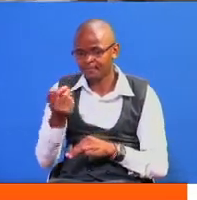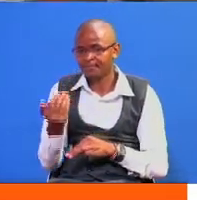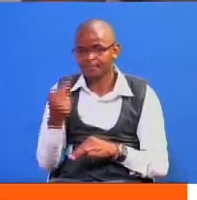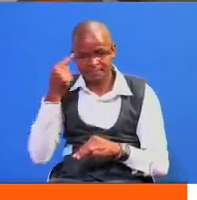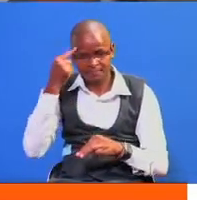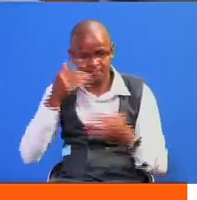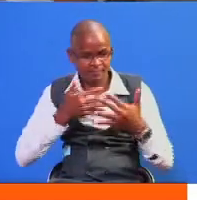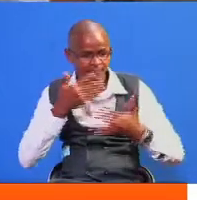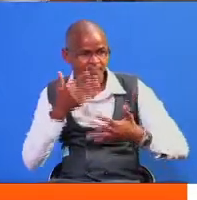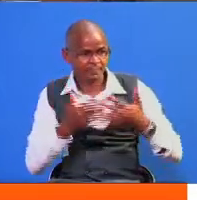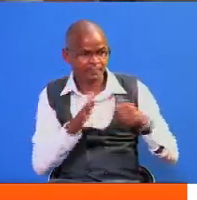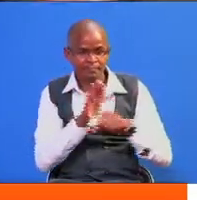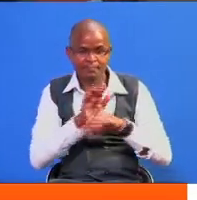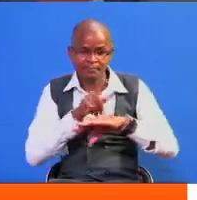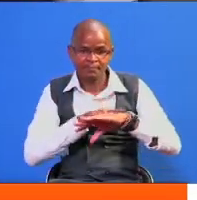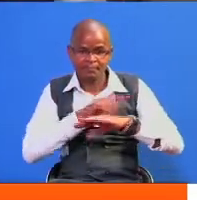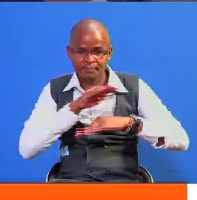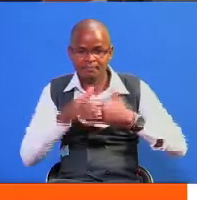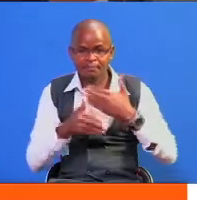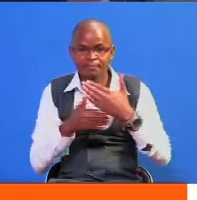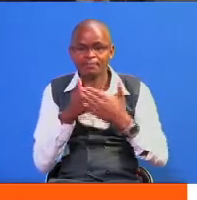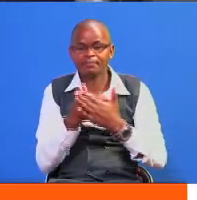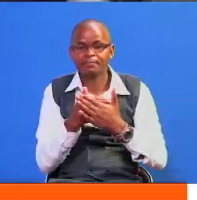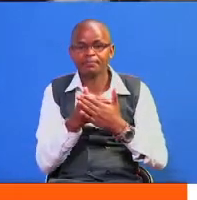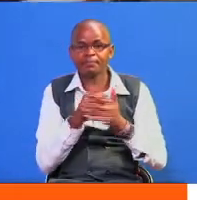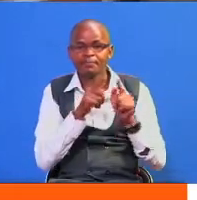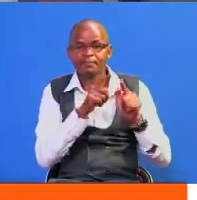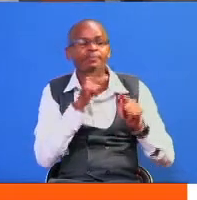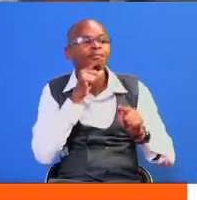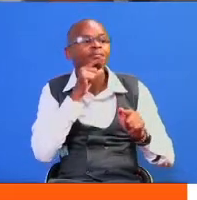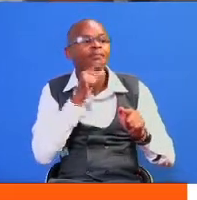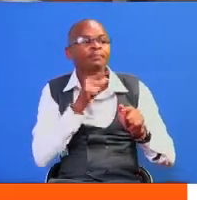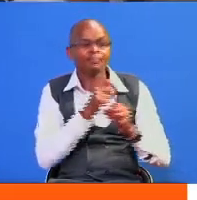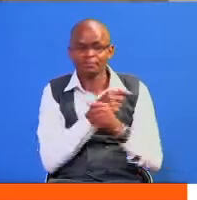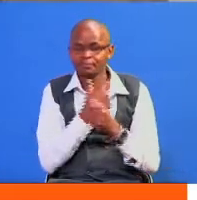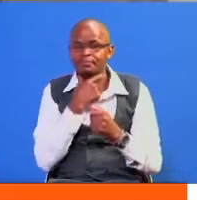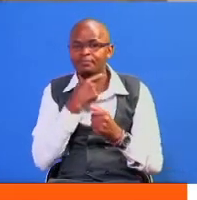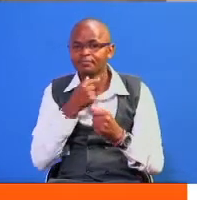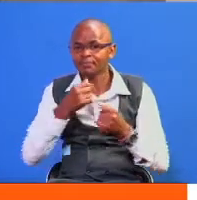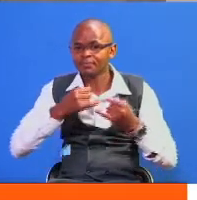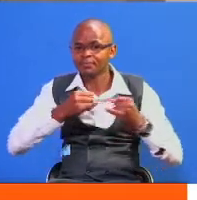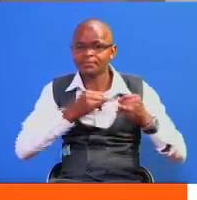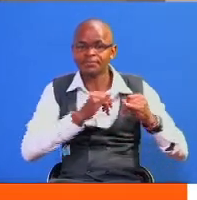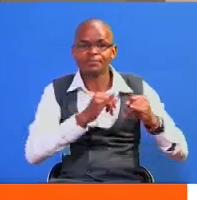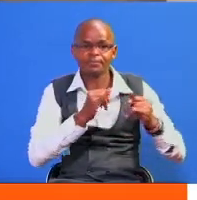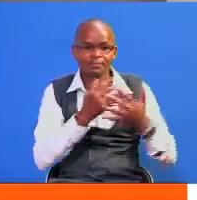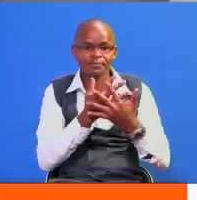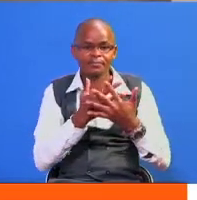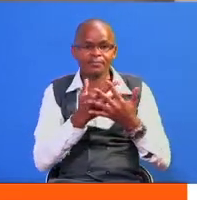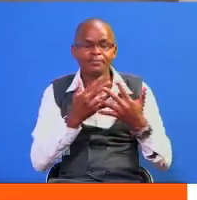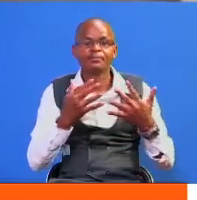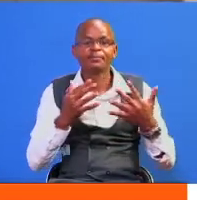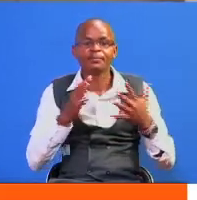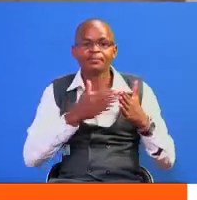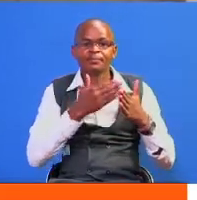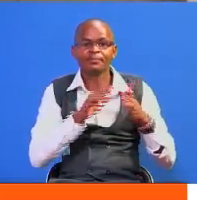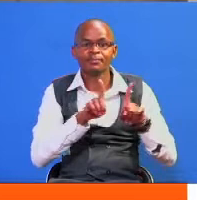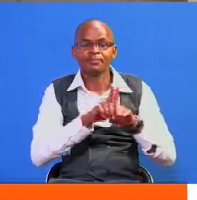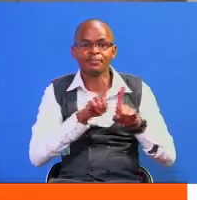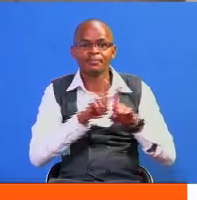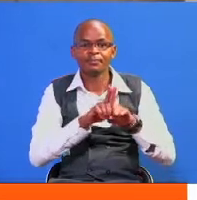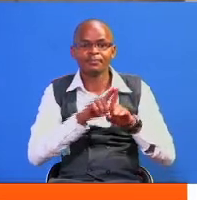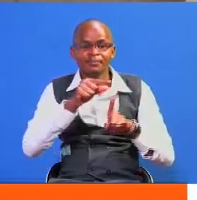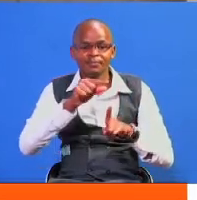mwenye furaha kila wakati, na kama babake anapenda sana kucheza vyombo vya muziki kama